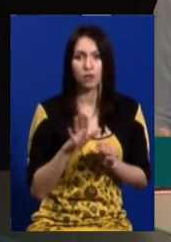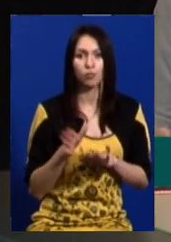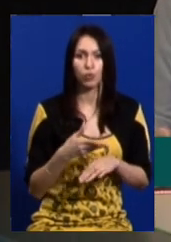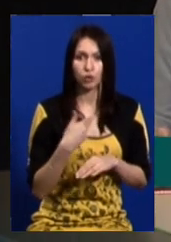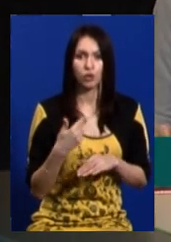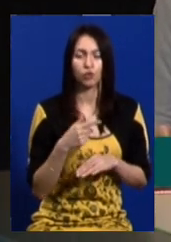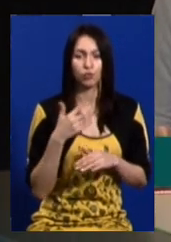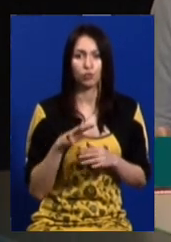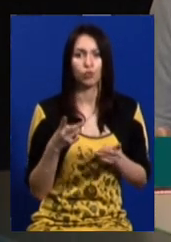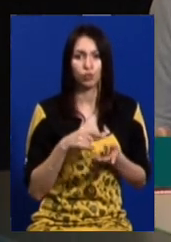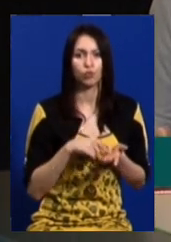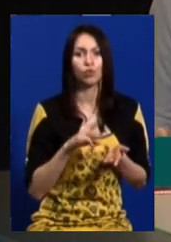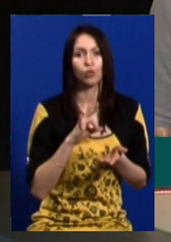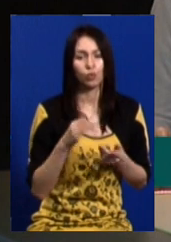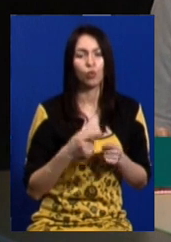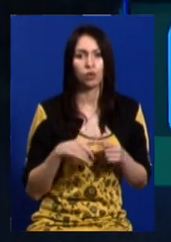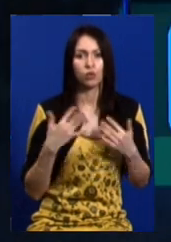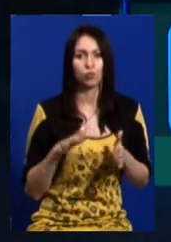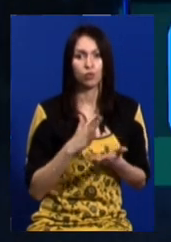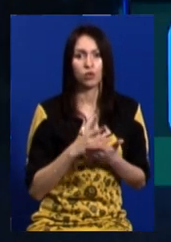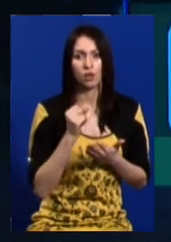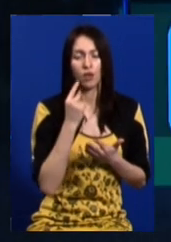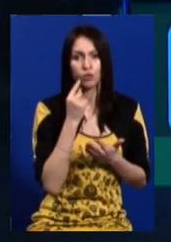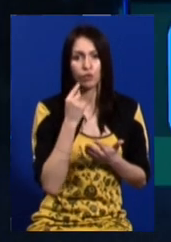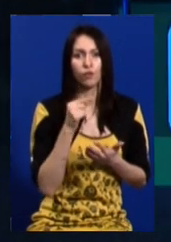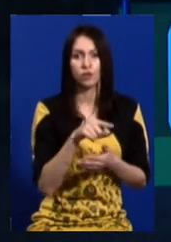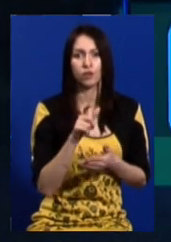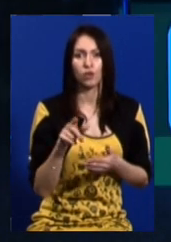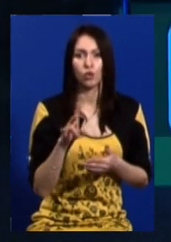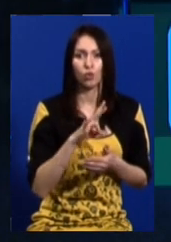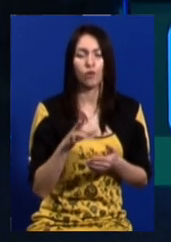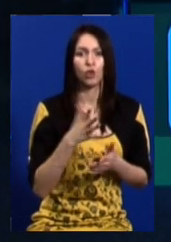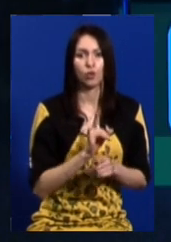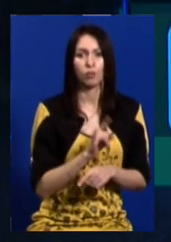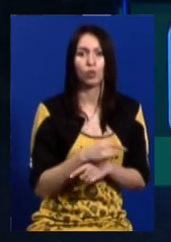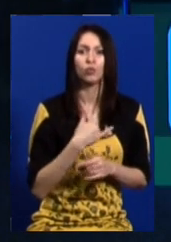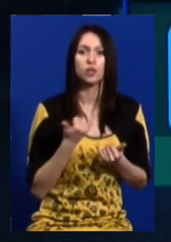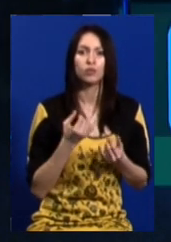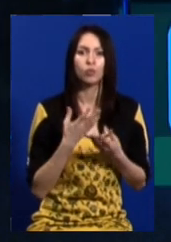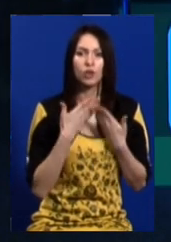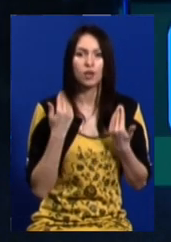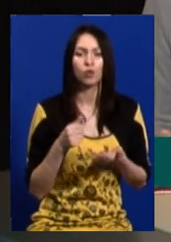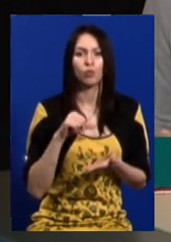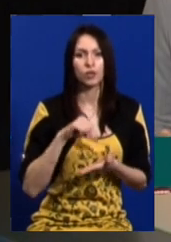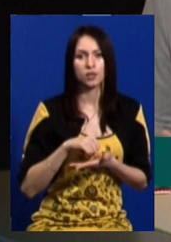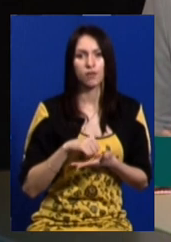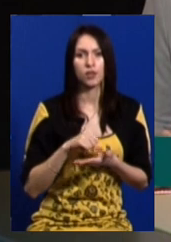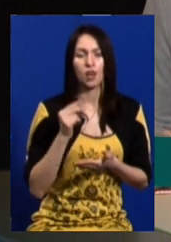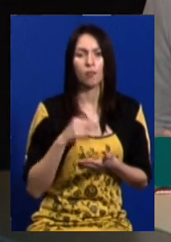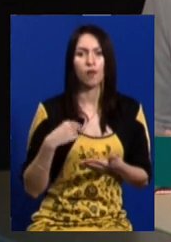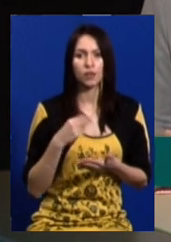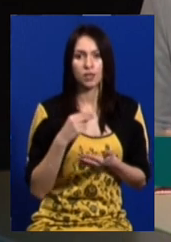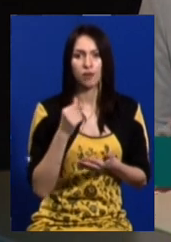інші там треба це. Але це вже є на совісті тих духовенства, яке обманює народ. У нас сьогодні просто немає представника Православної